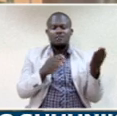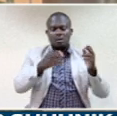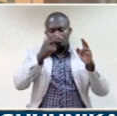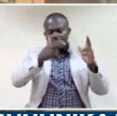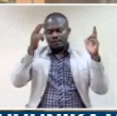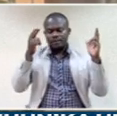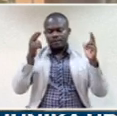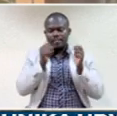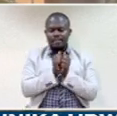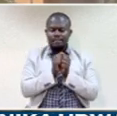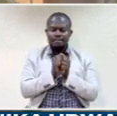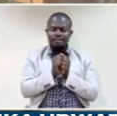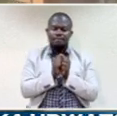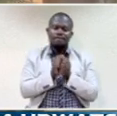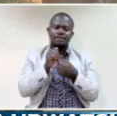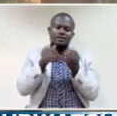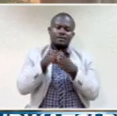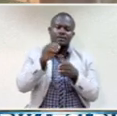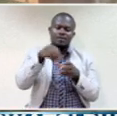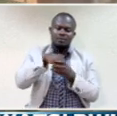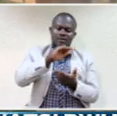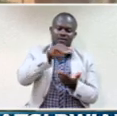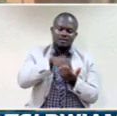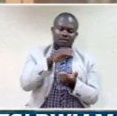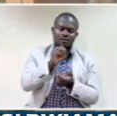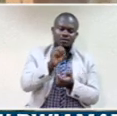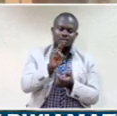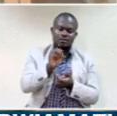barandase yize mu menero mu gasantire